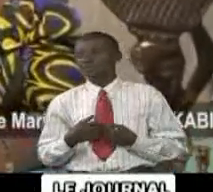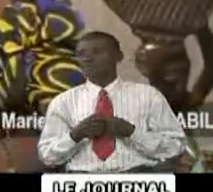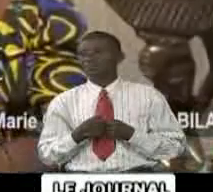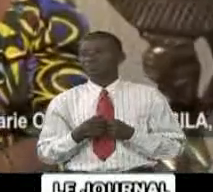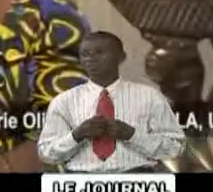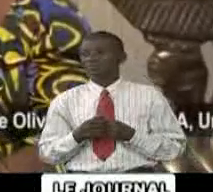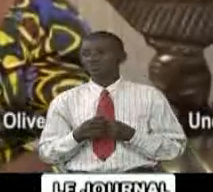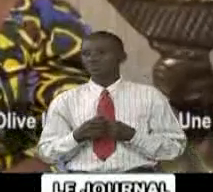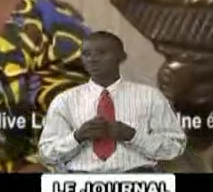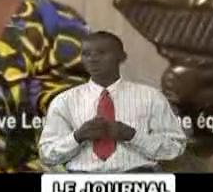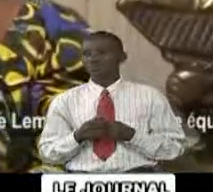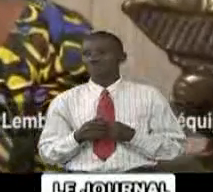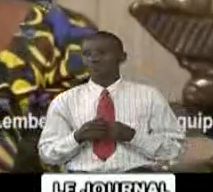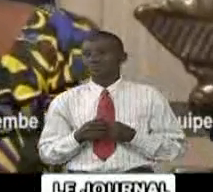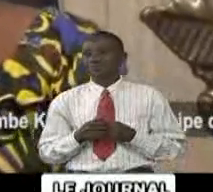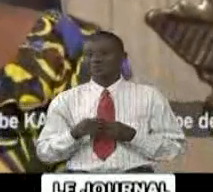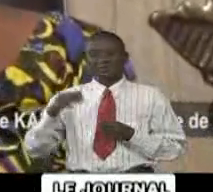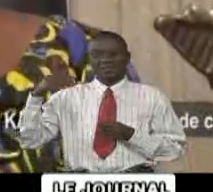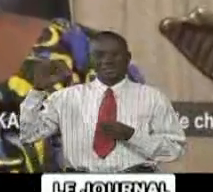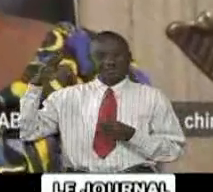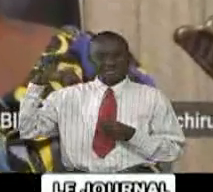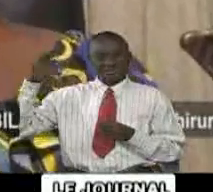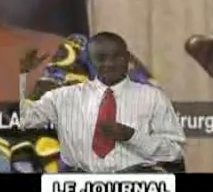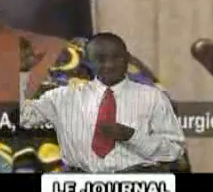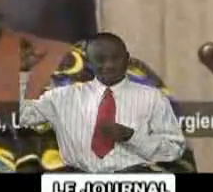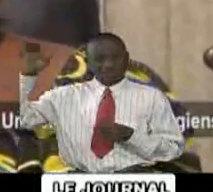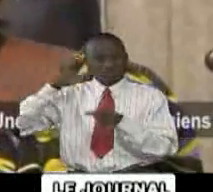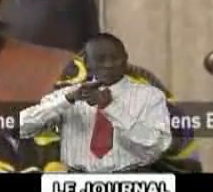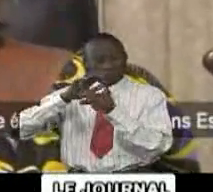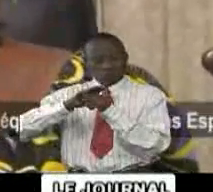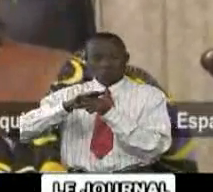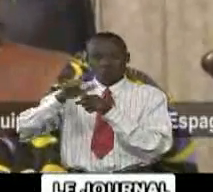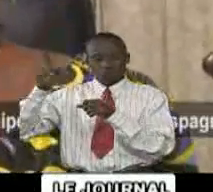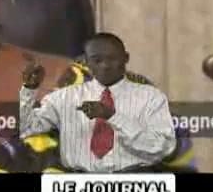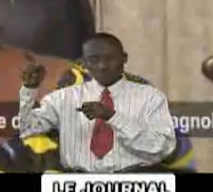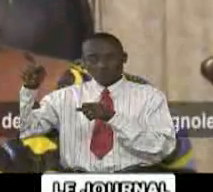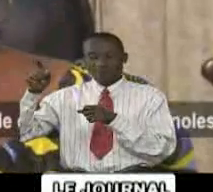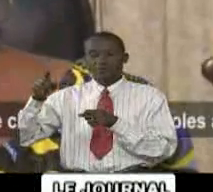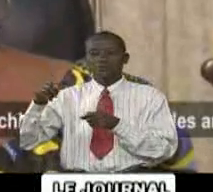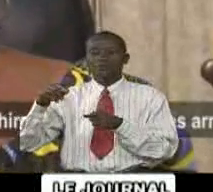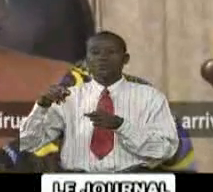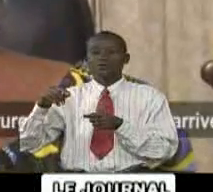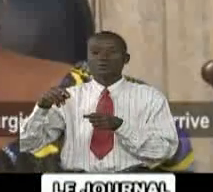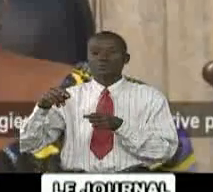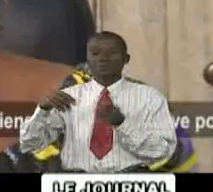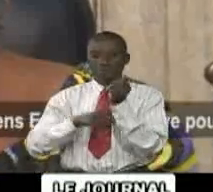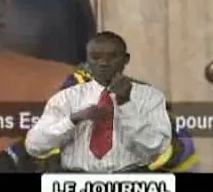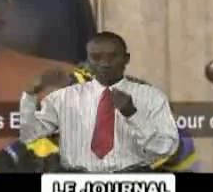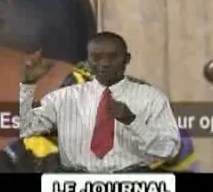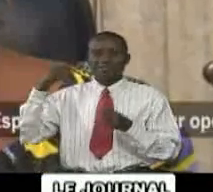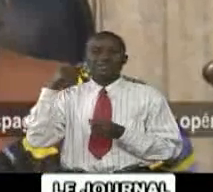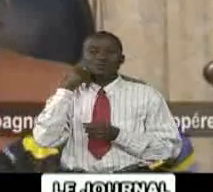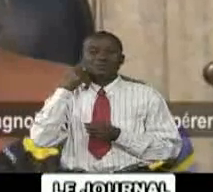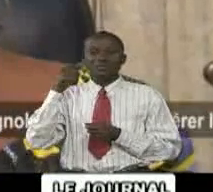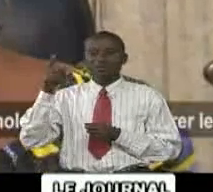Ezali na bapaya ya minene baza kouta na mboka mosika, minganga ba specialiste mingi mingi na mboka